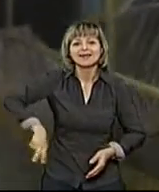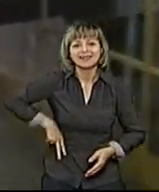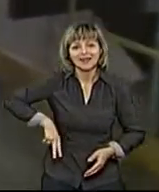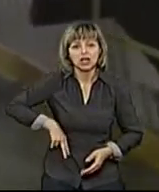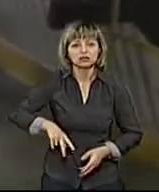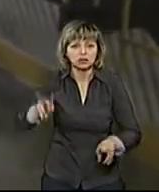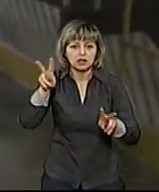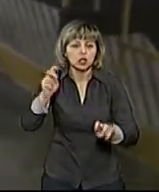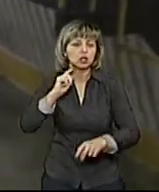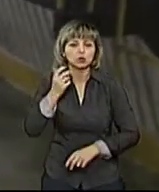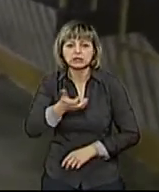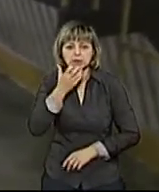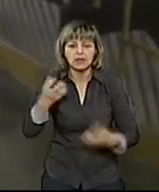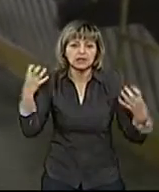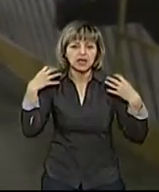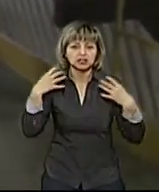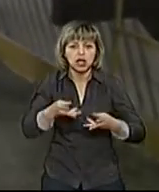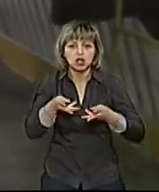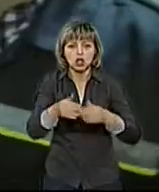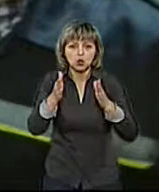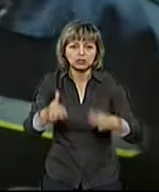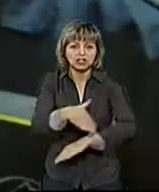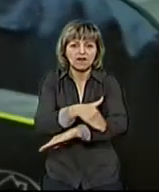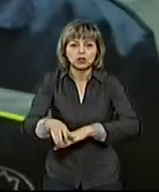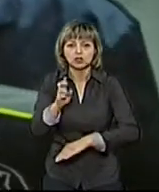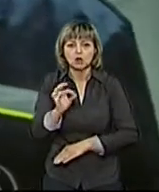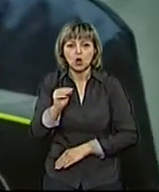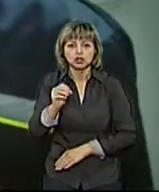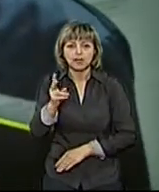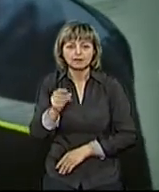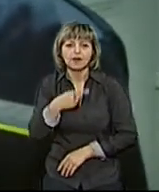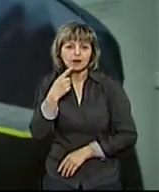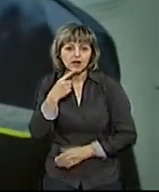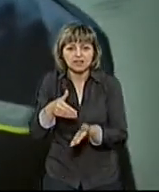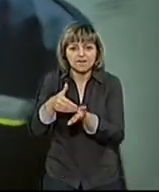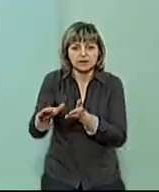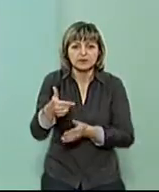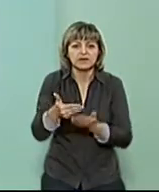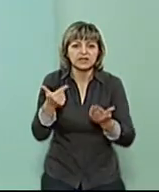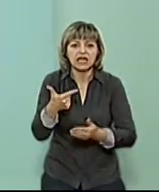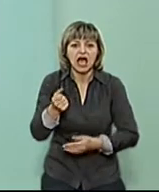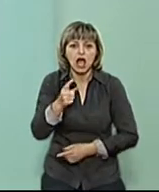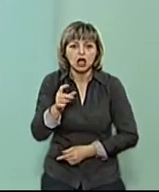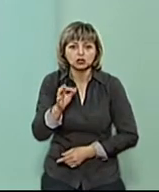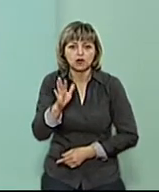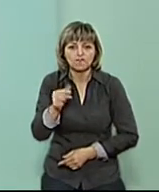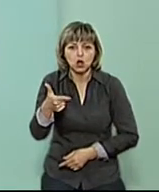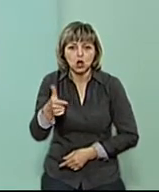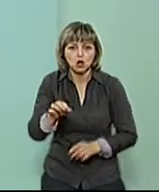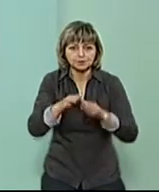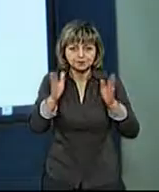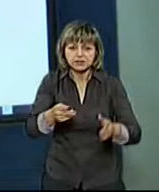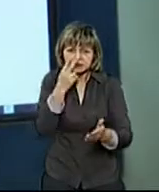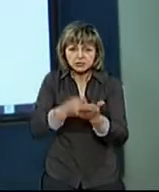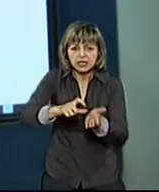підприємства «Луцьктепло». Начальник котельні «Набоженка» Олександр Хижун каже, відмовилися від газового котла і показує нам